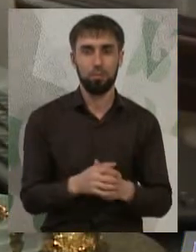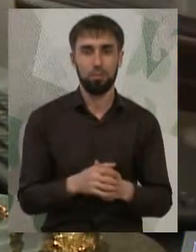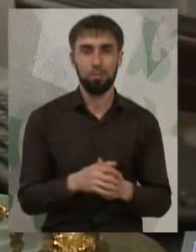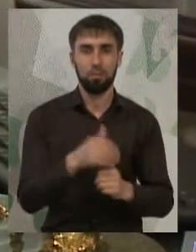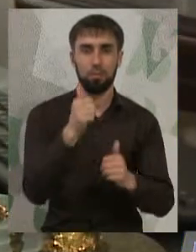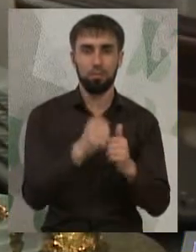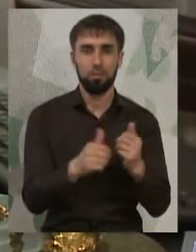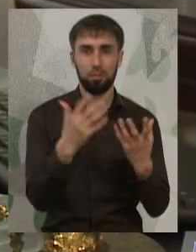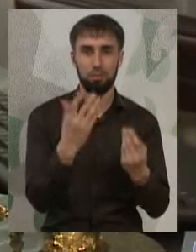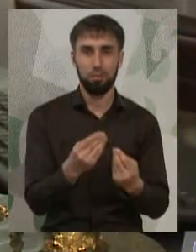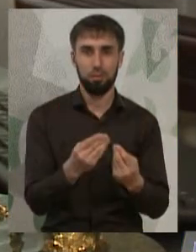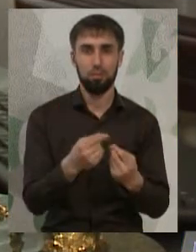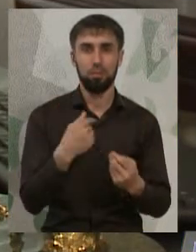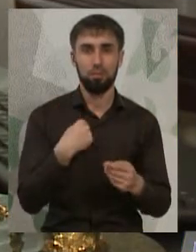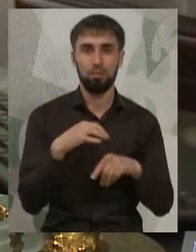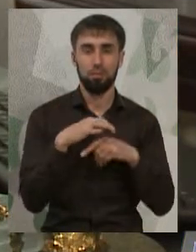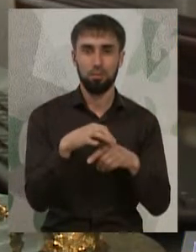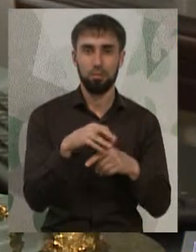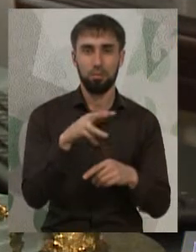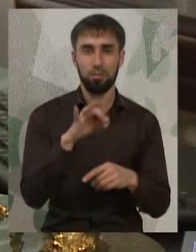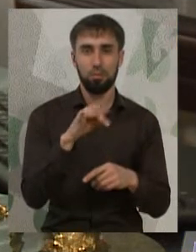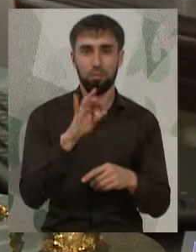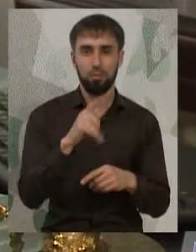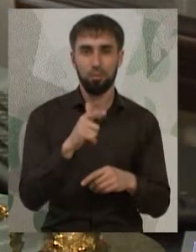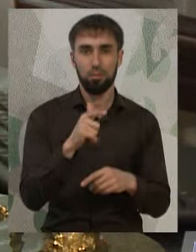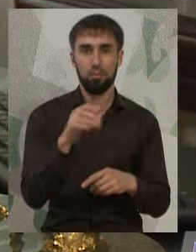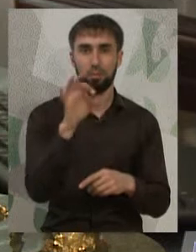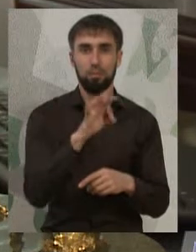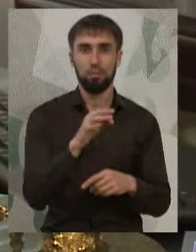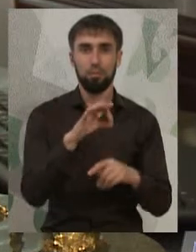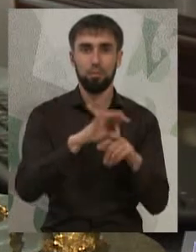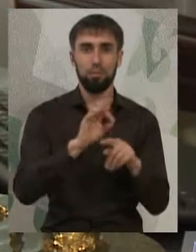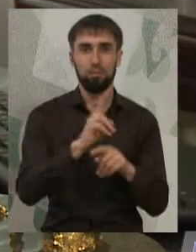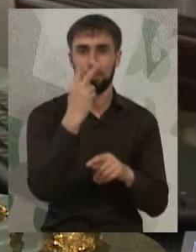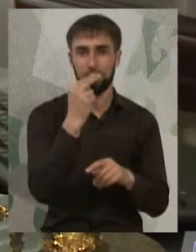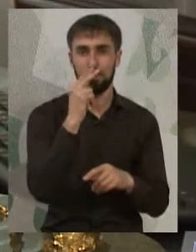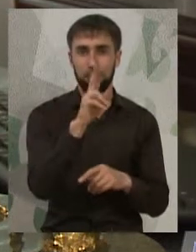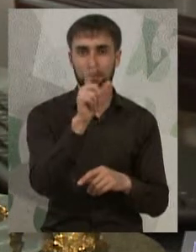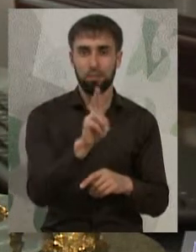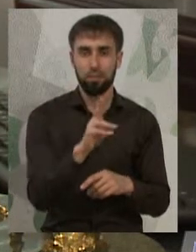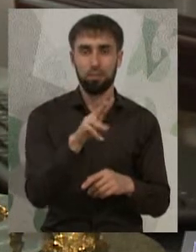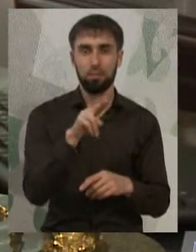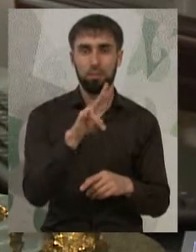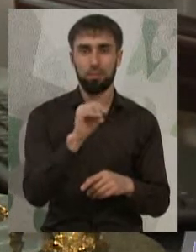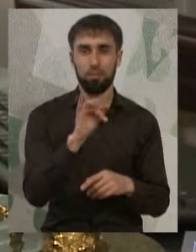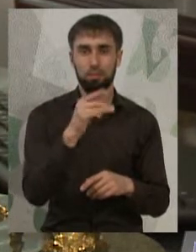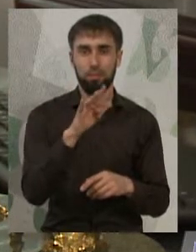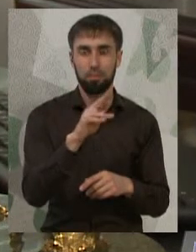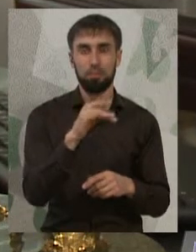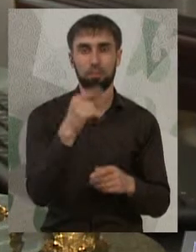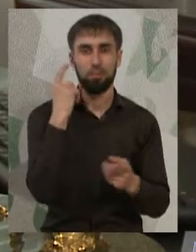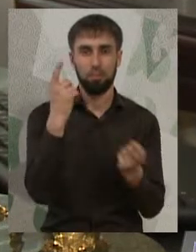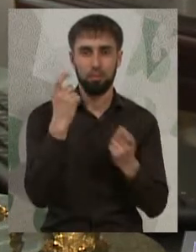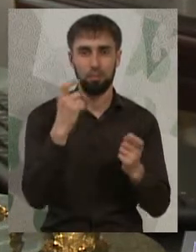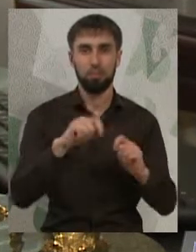Ежедневно проводится мониторинг заболевших ОРВИ, гриппом и пневмониями. Ежедневно эта информация